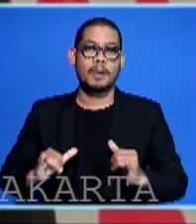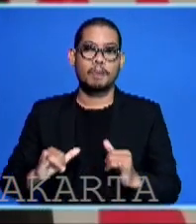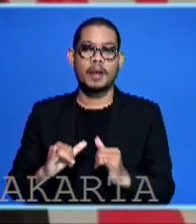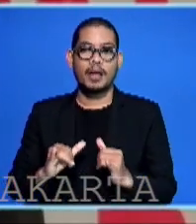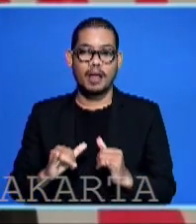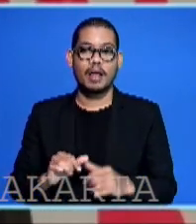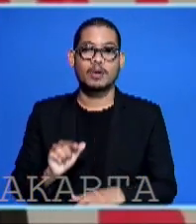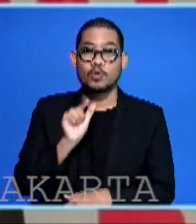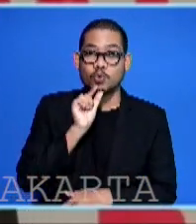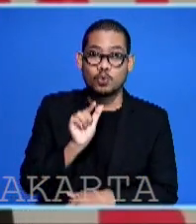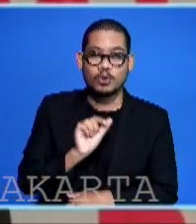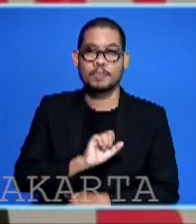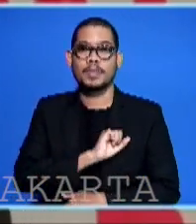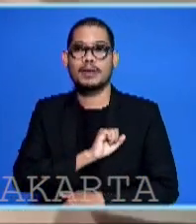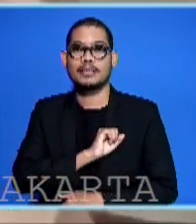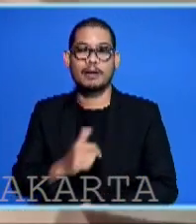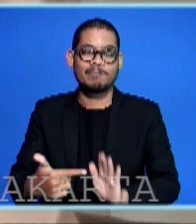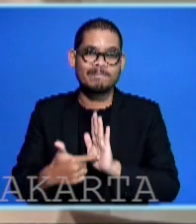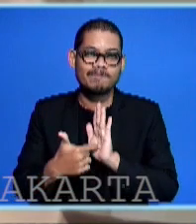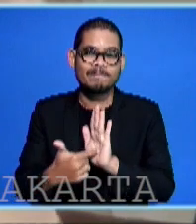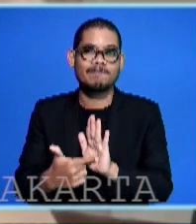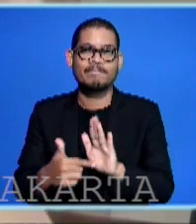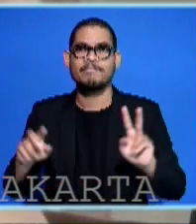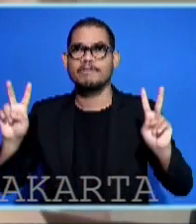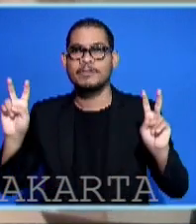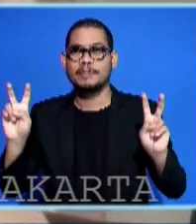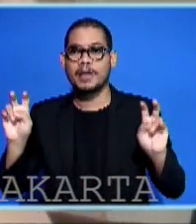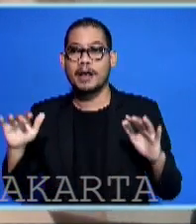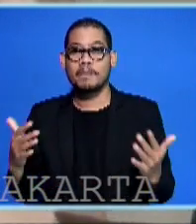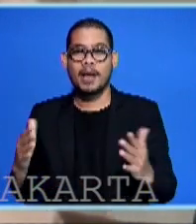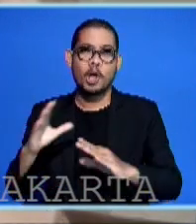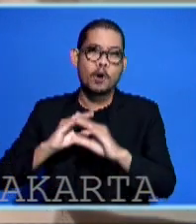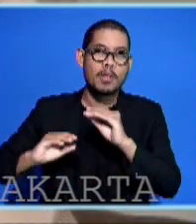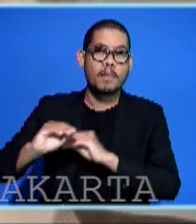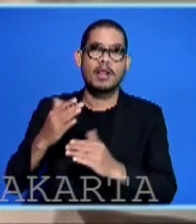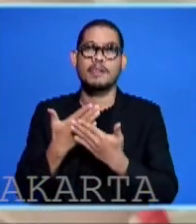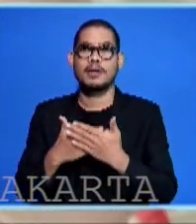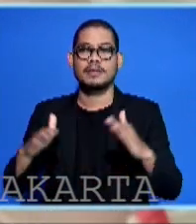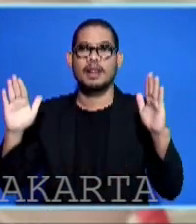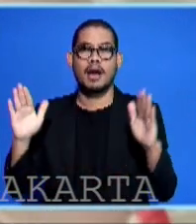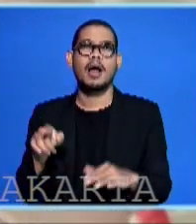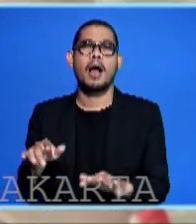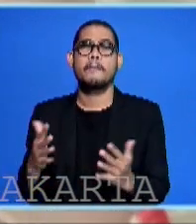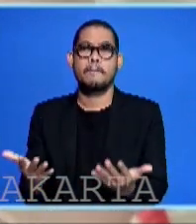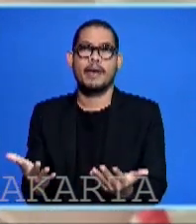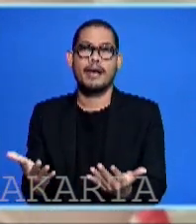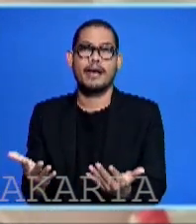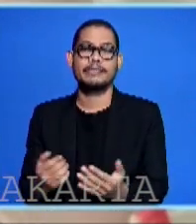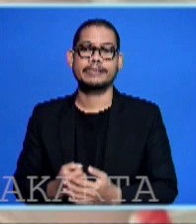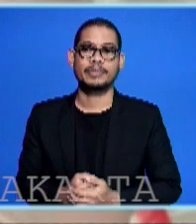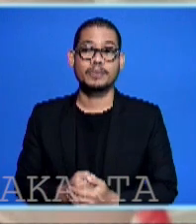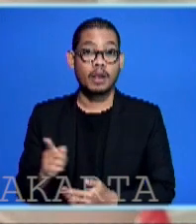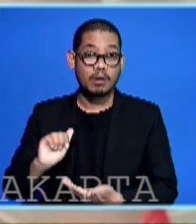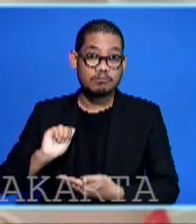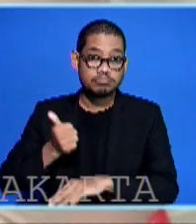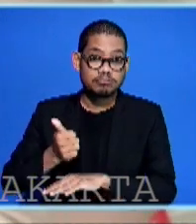pentas seni dan talk bertema rasan-rasan demokrasi Desa bisa apa ketua penyelenggara sekaligus presidium gusrian